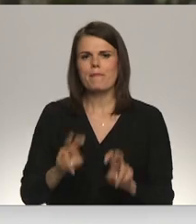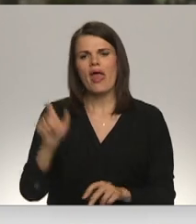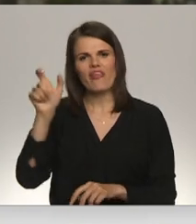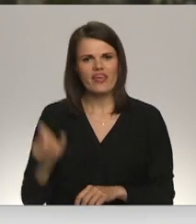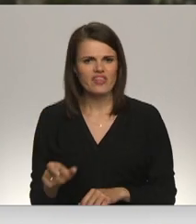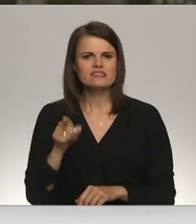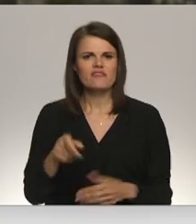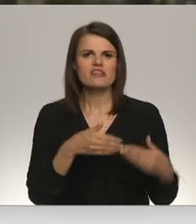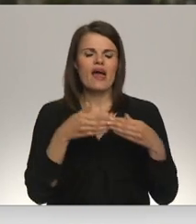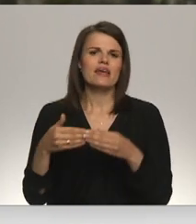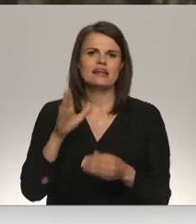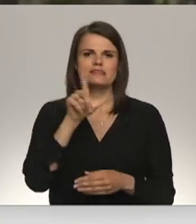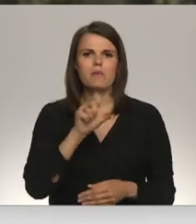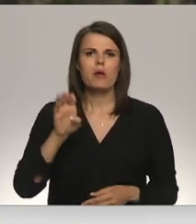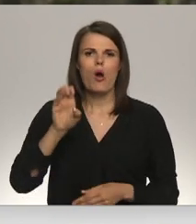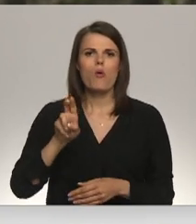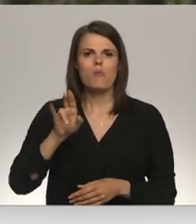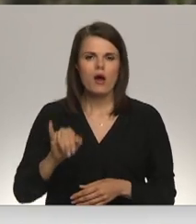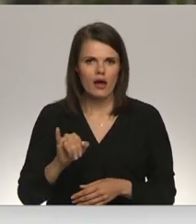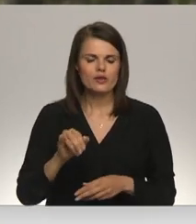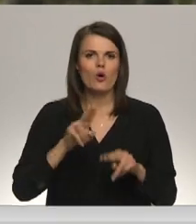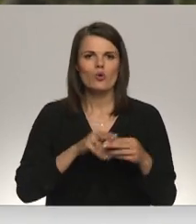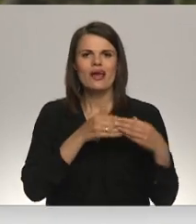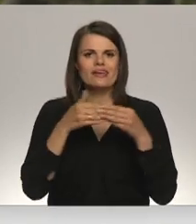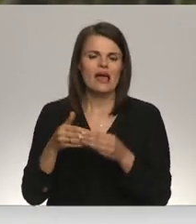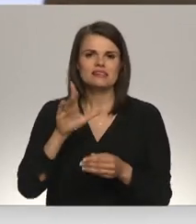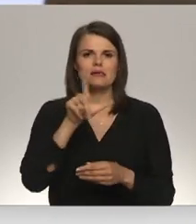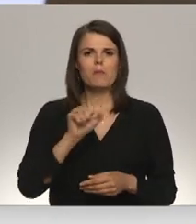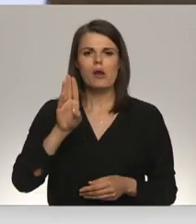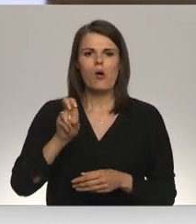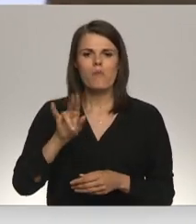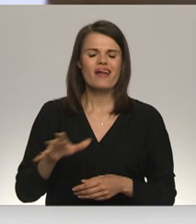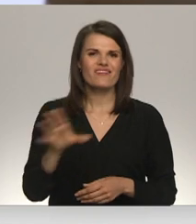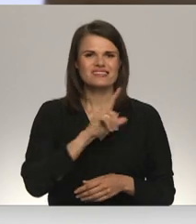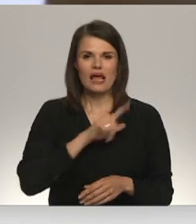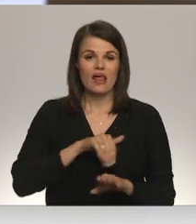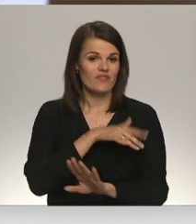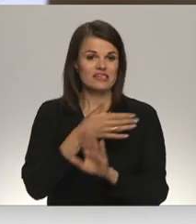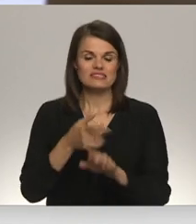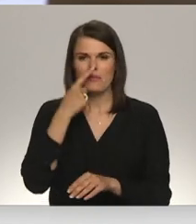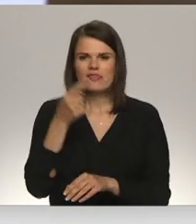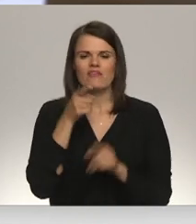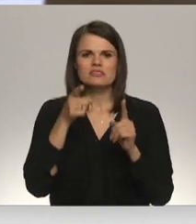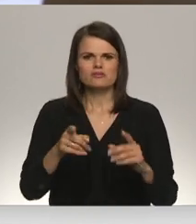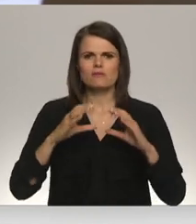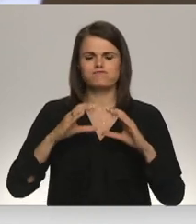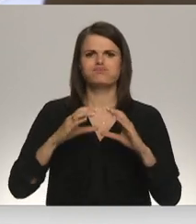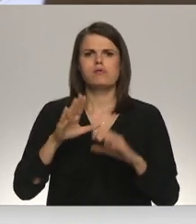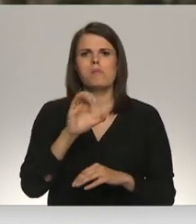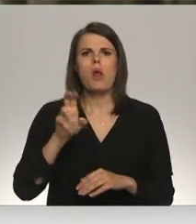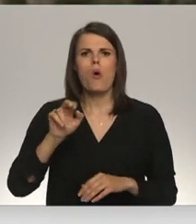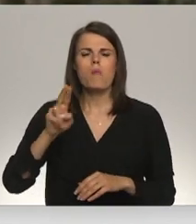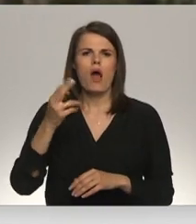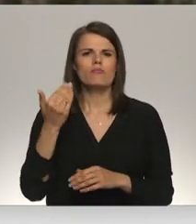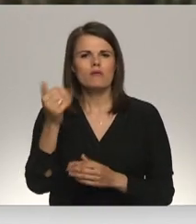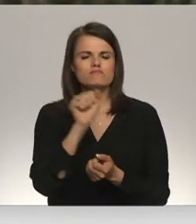Kura ienesa Blaumani grāmatu apgādā Madris un ienesa arī visā Latvijā. Jo līdz tam neviens tik biezu Blaumaņa biogrāfiju,